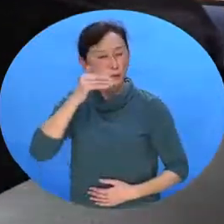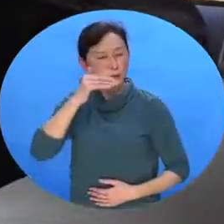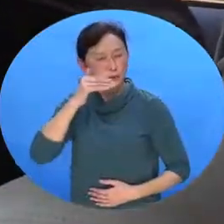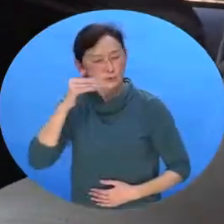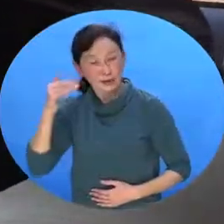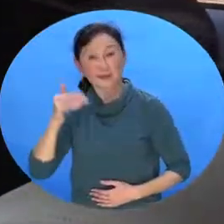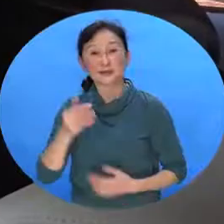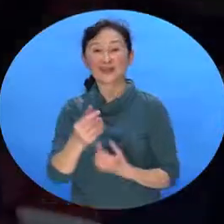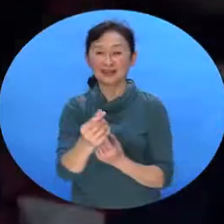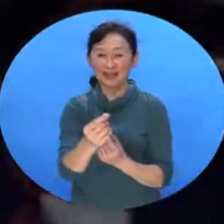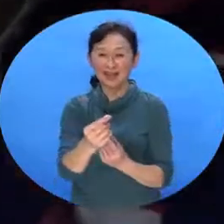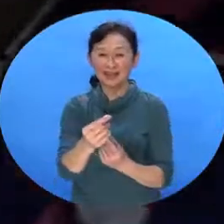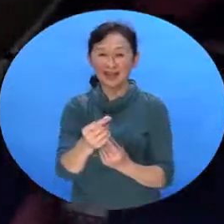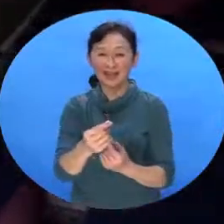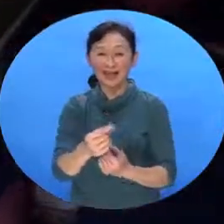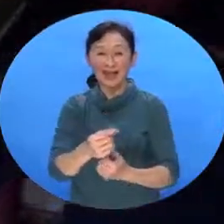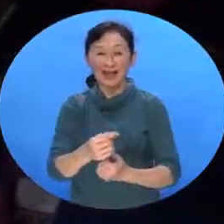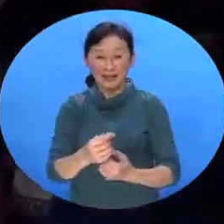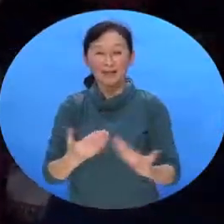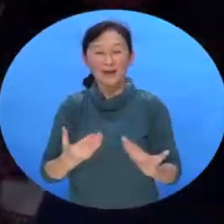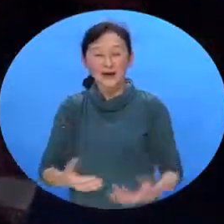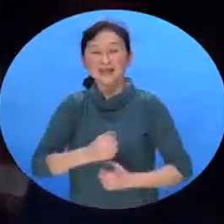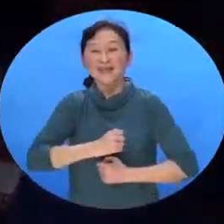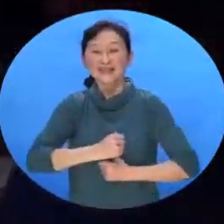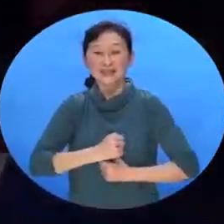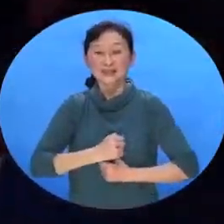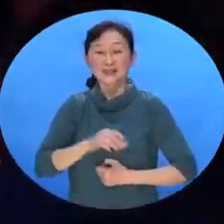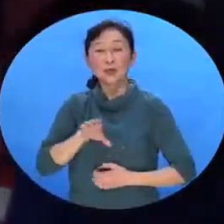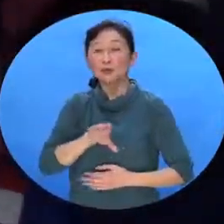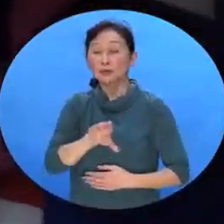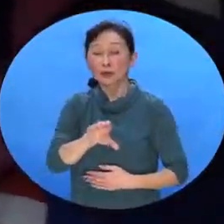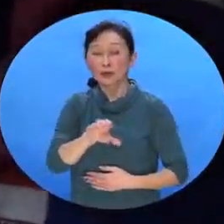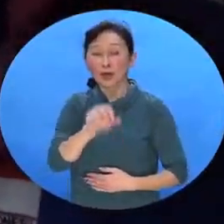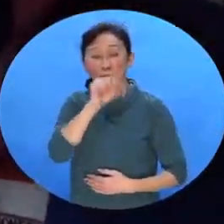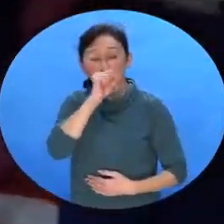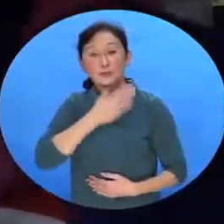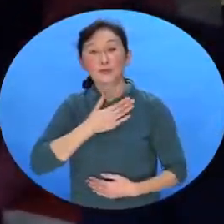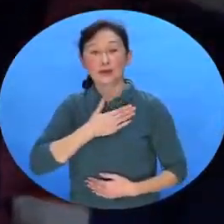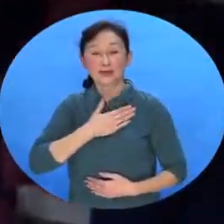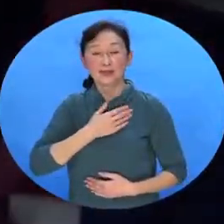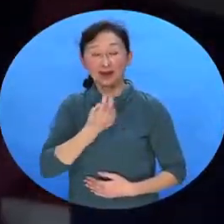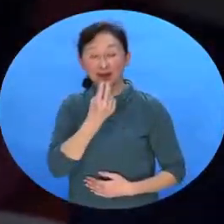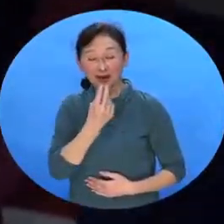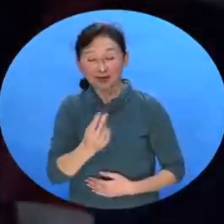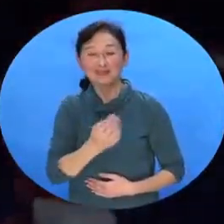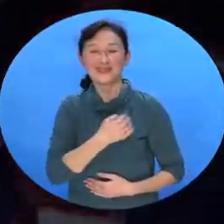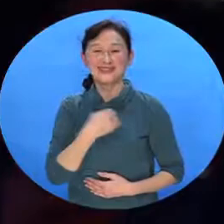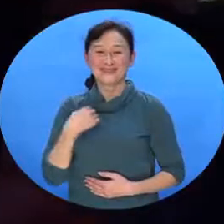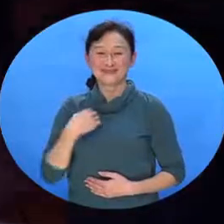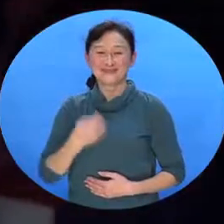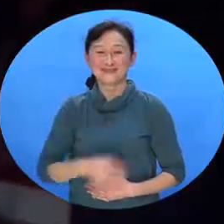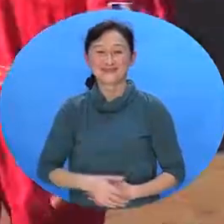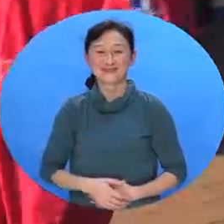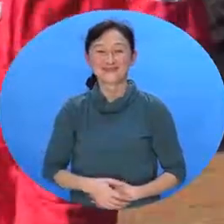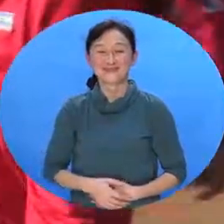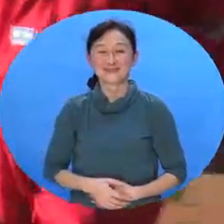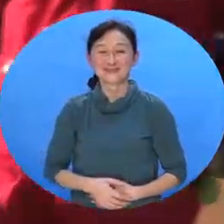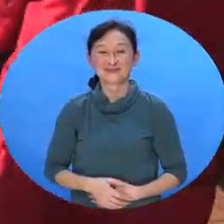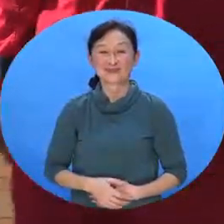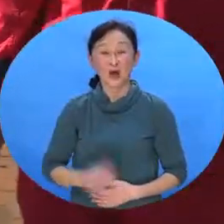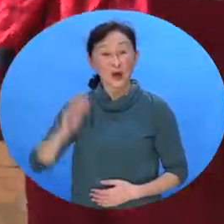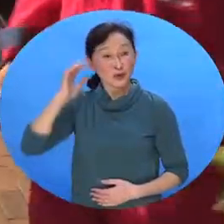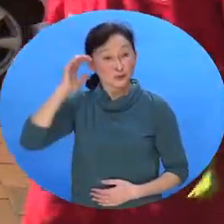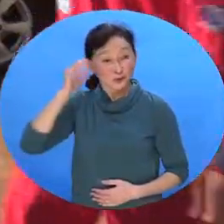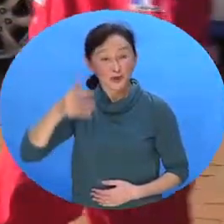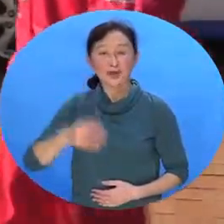ね。安全に気をつけて運転しているのがよく分かって結構安心感ありますね。 す